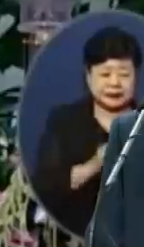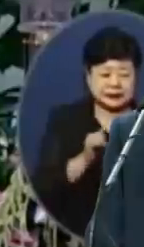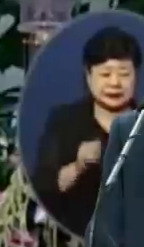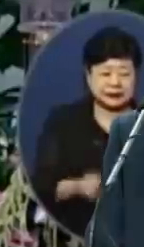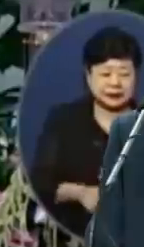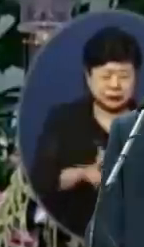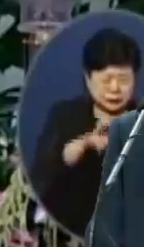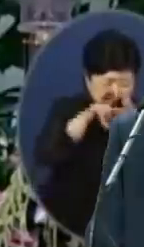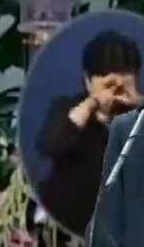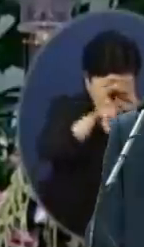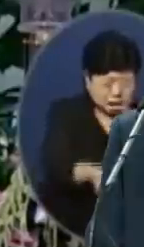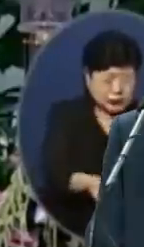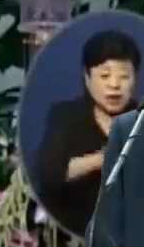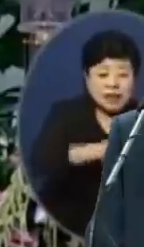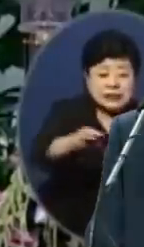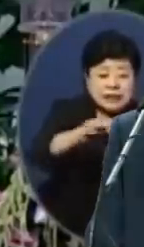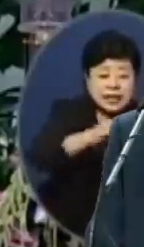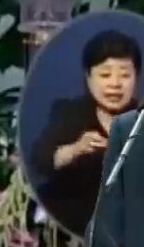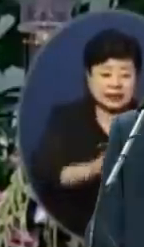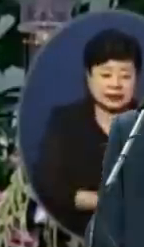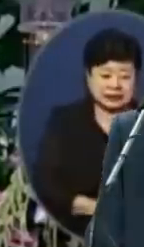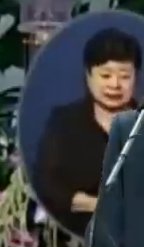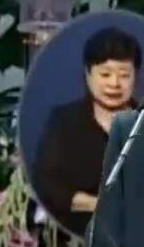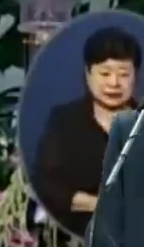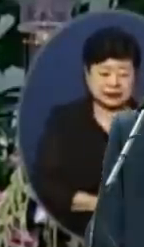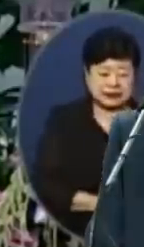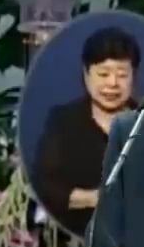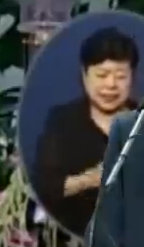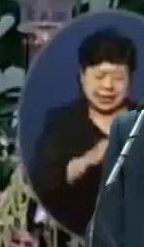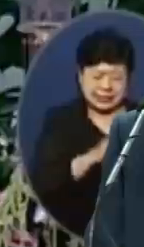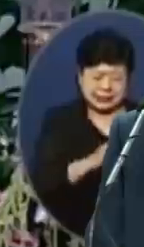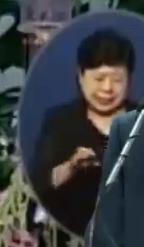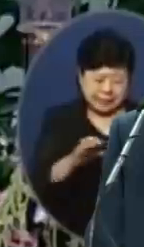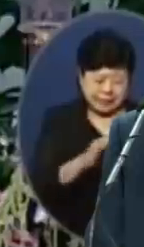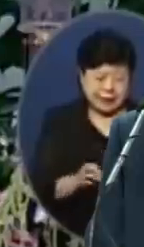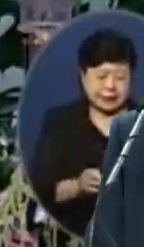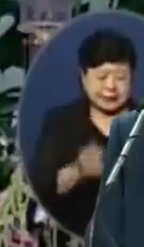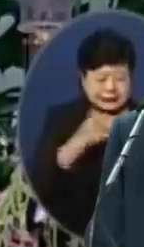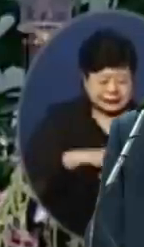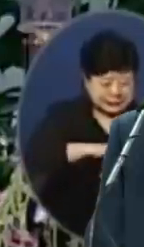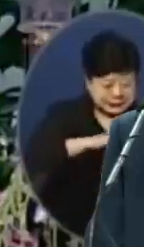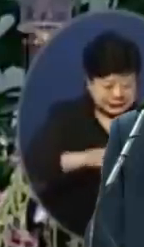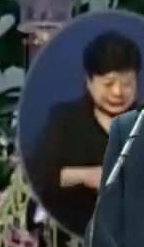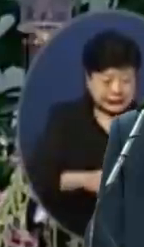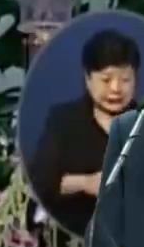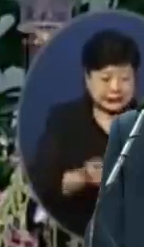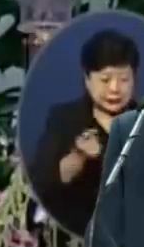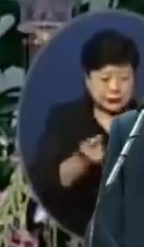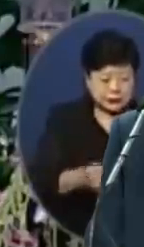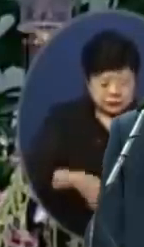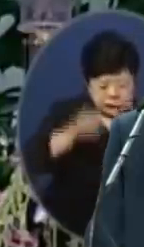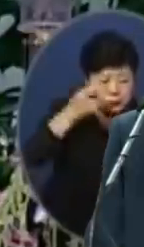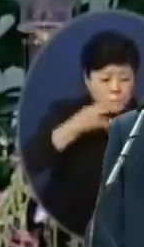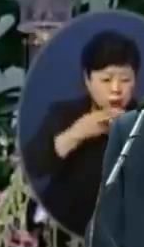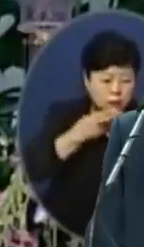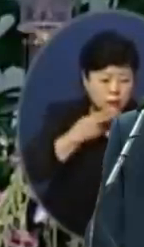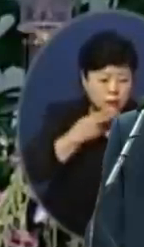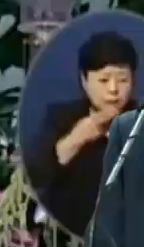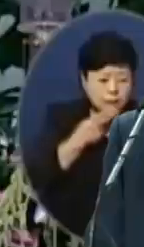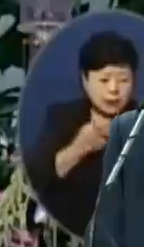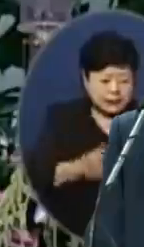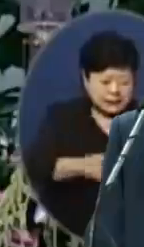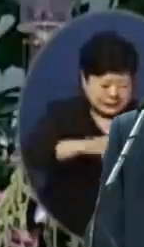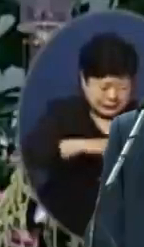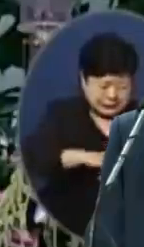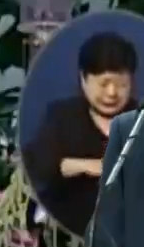인공위성 신호를 사용하는 GPS를 이용해서 측량하므로 초의 오차도 없게 측량을